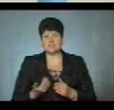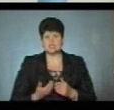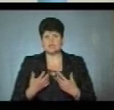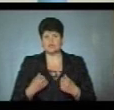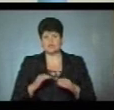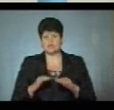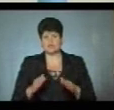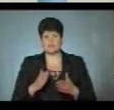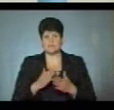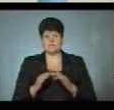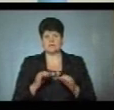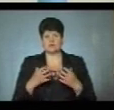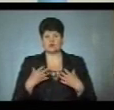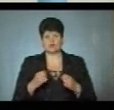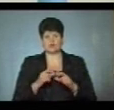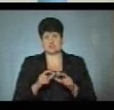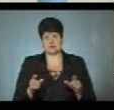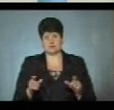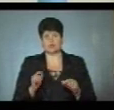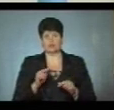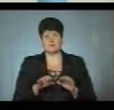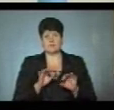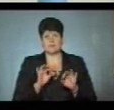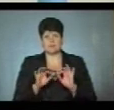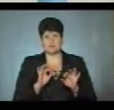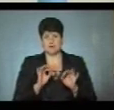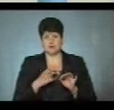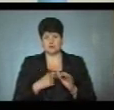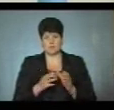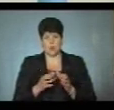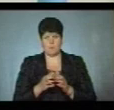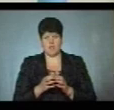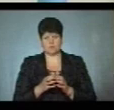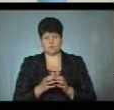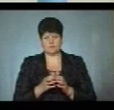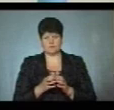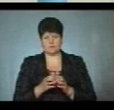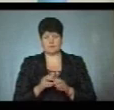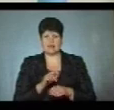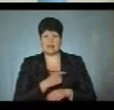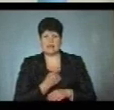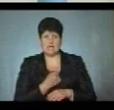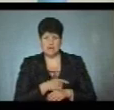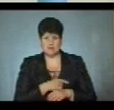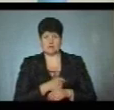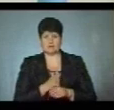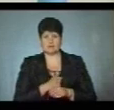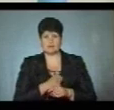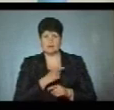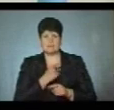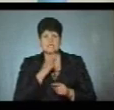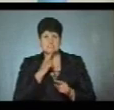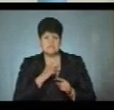дітей в таборі несе керівник оздоровчого закладу. Тому він підбирає таку вже собі команду лікарів,